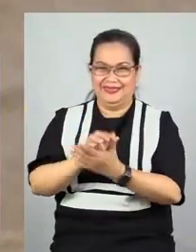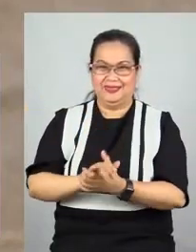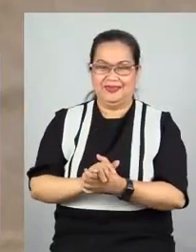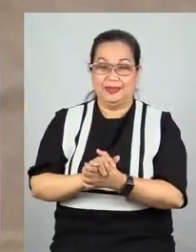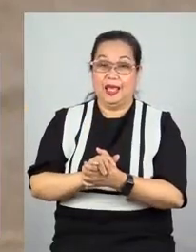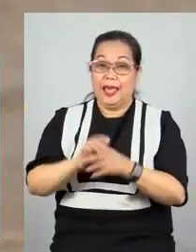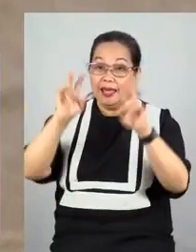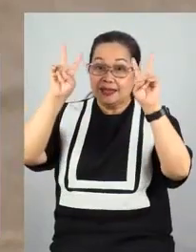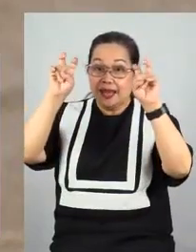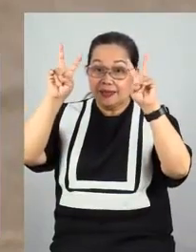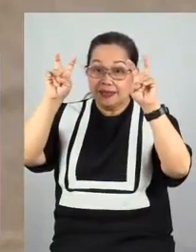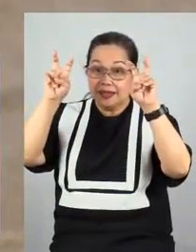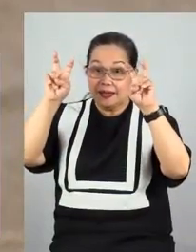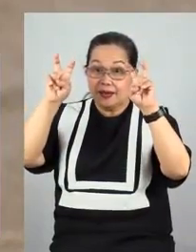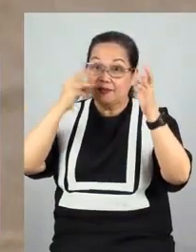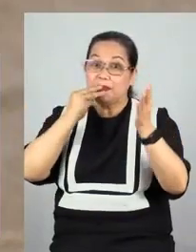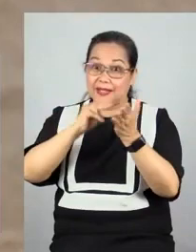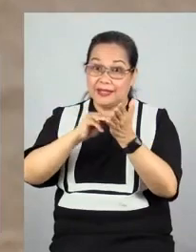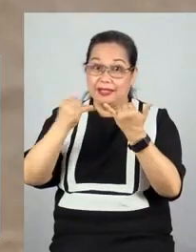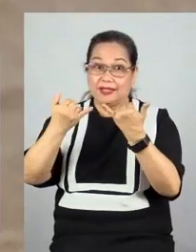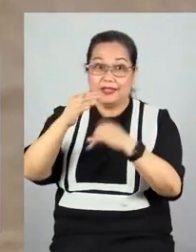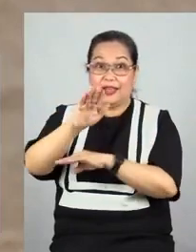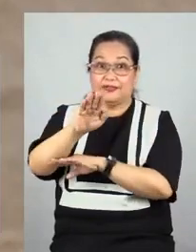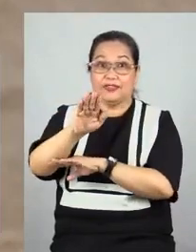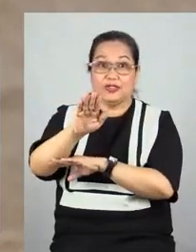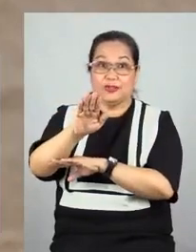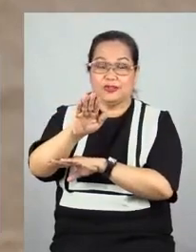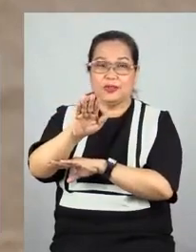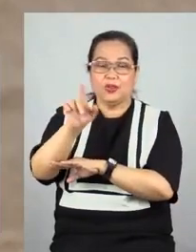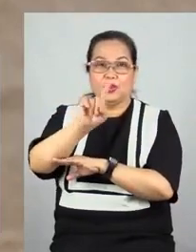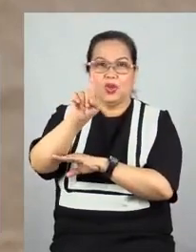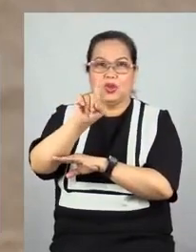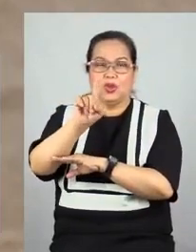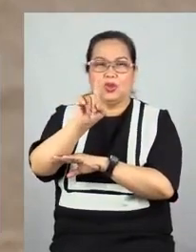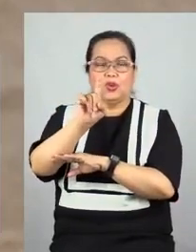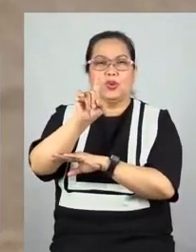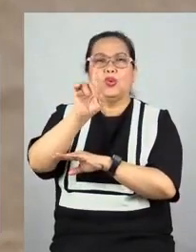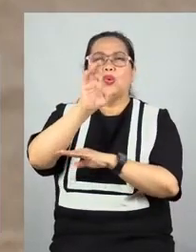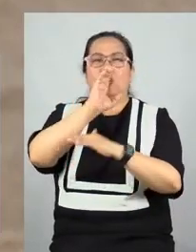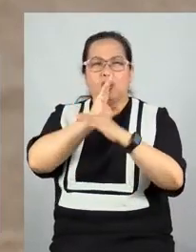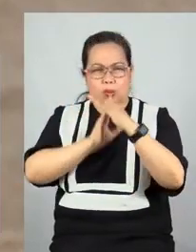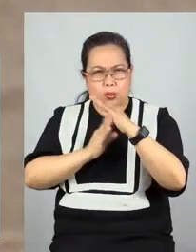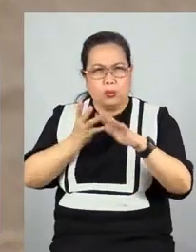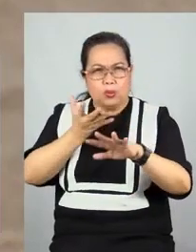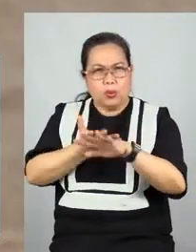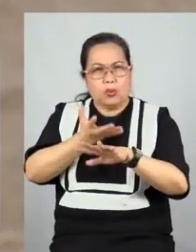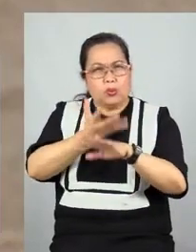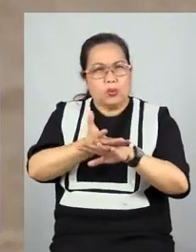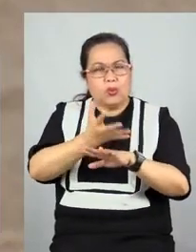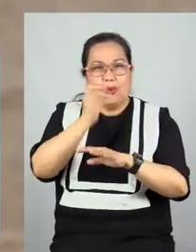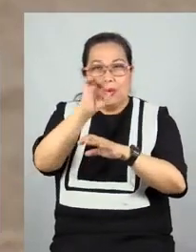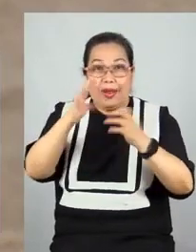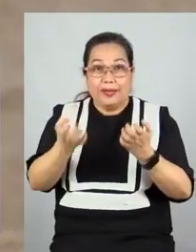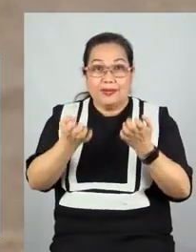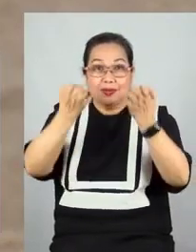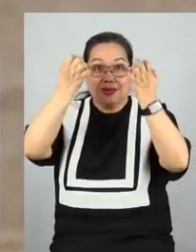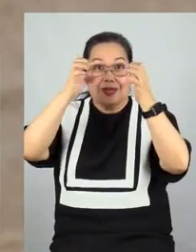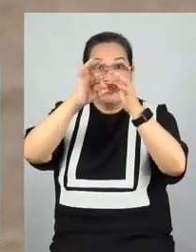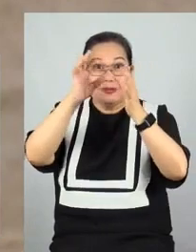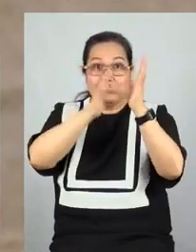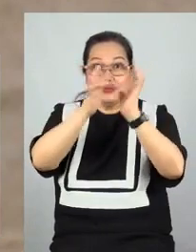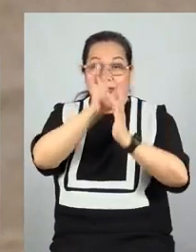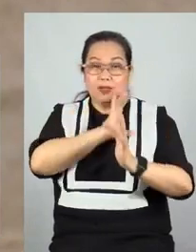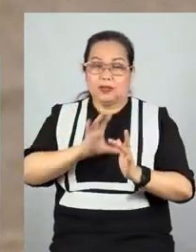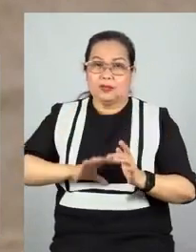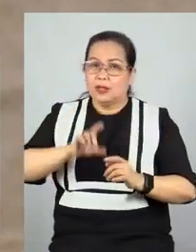Ang title po ng mensahe natin ngayong hapon ay The Humiliation and Exaltation of Christ. Baka nagtatako